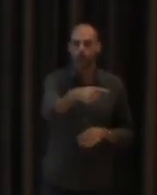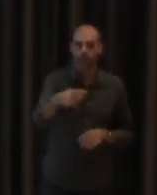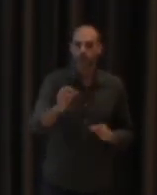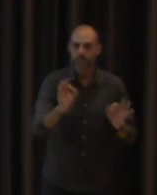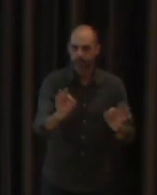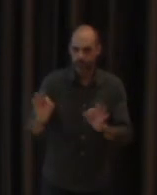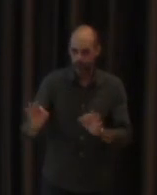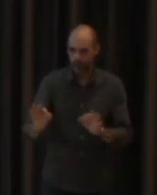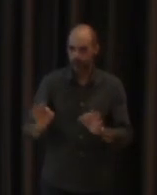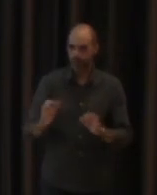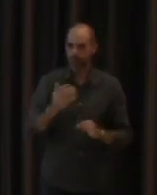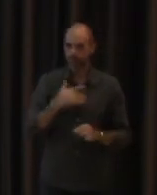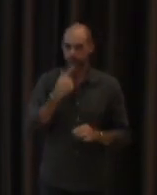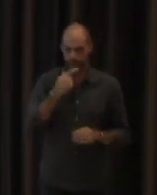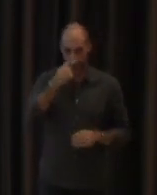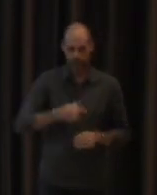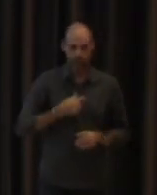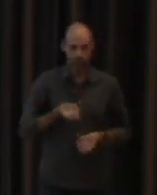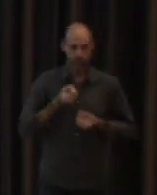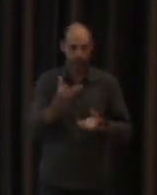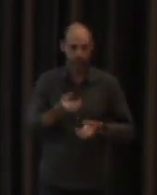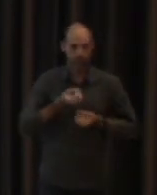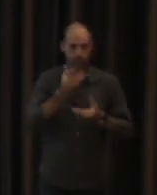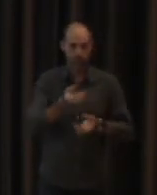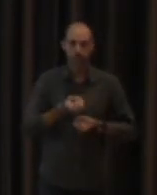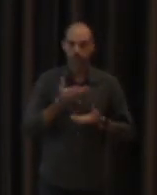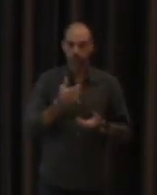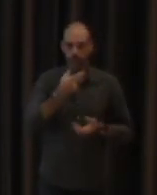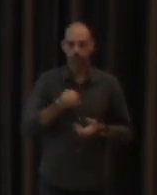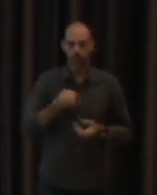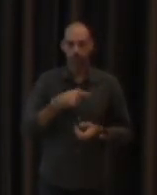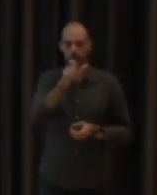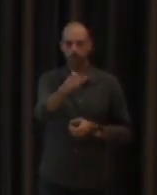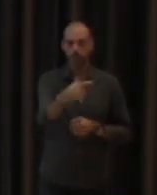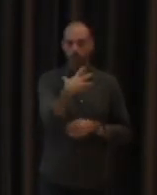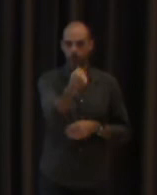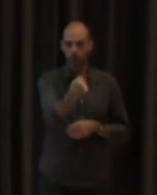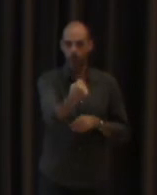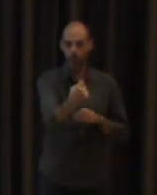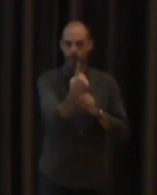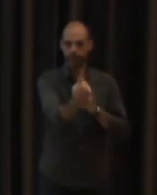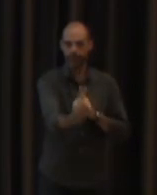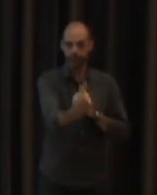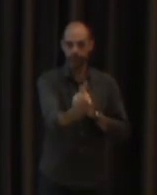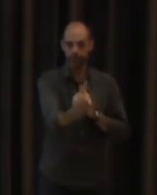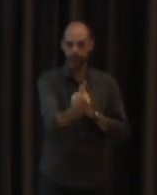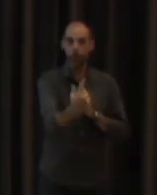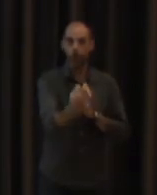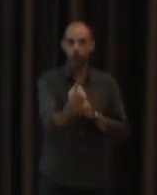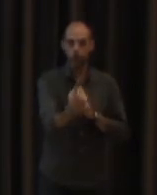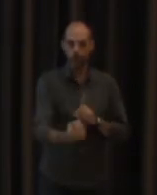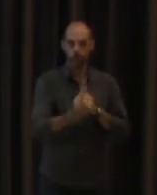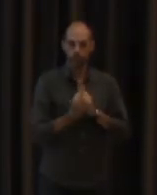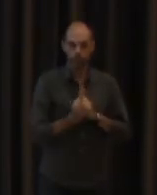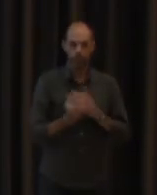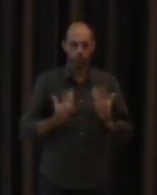de l'acte de parla, és a dir, el que parla l'emissor, el receptor, el nostre interlocutor, o bé si és el lloc de tots dos, perquè a vegades